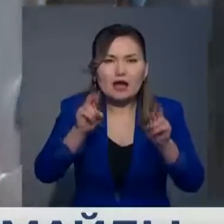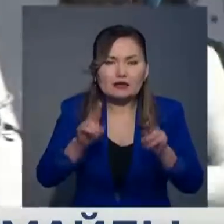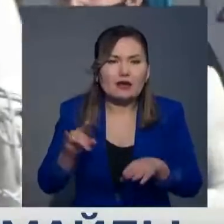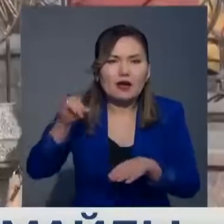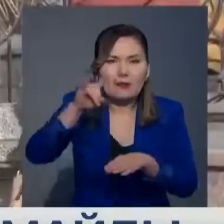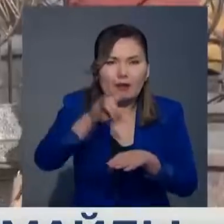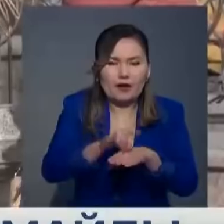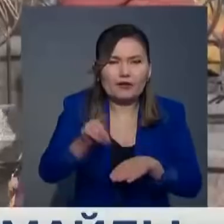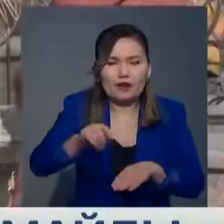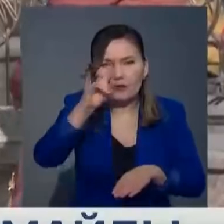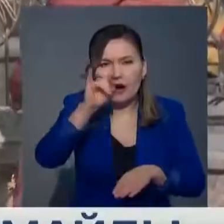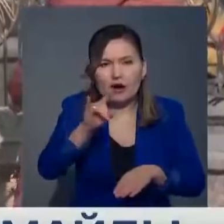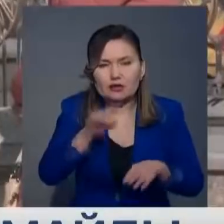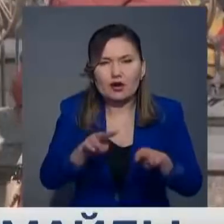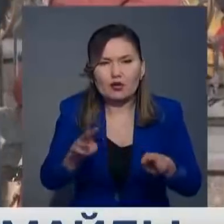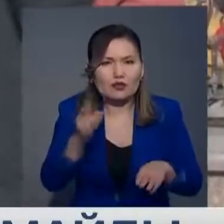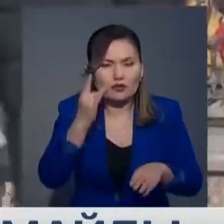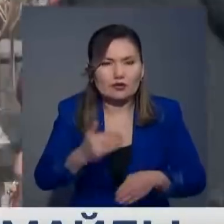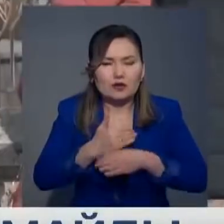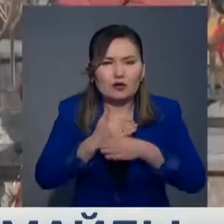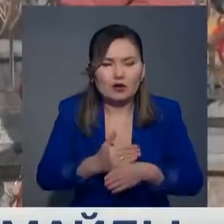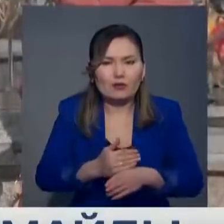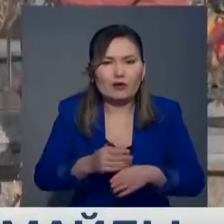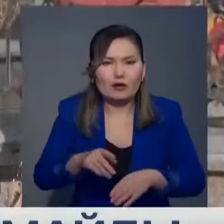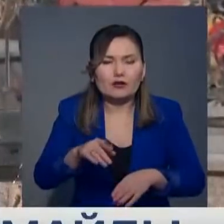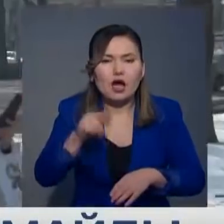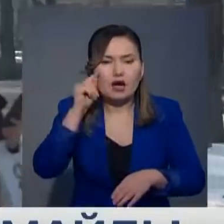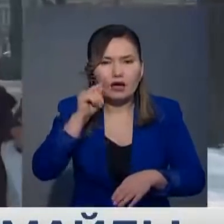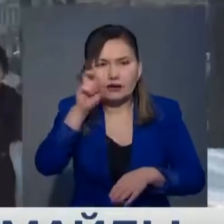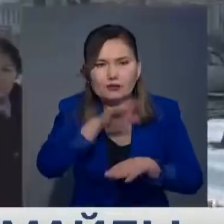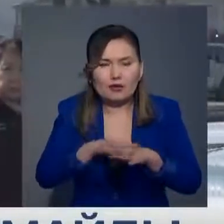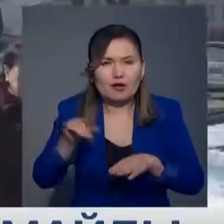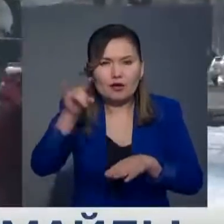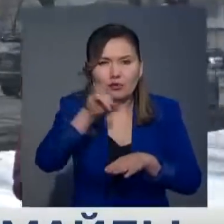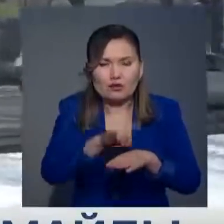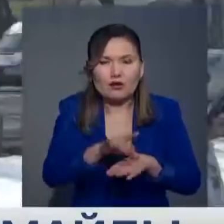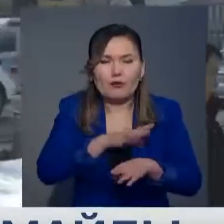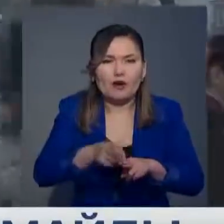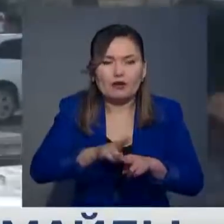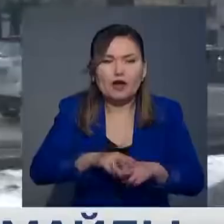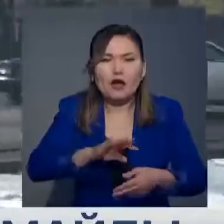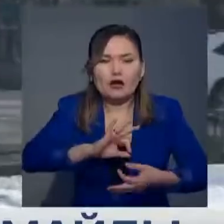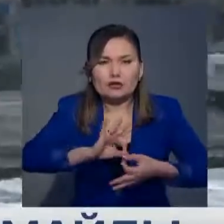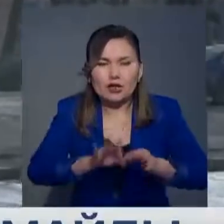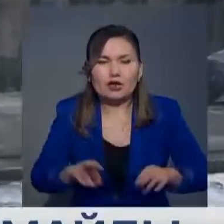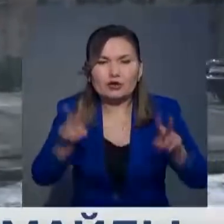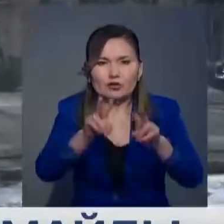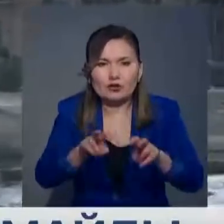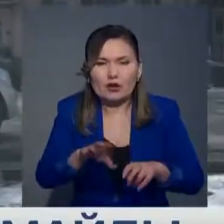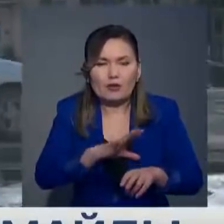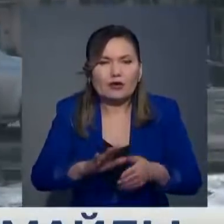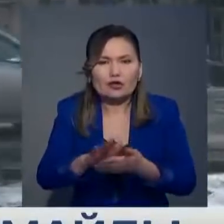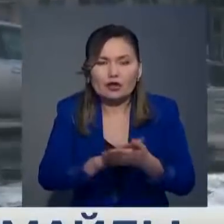рейс ұйымдастырған Қазақстан үкіметінің көмегімен елге жеткізді. Барлығы тексерумен карантиннен өтіп, індеттен аман-сау